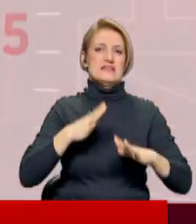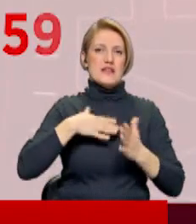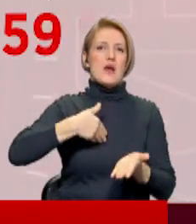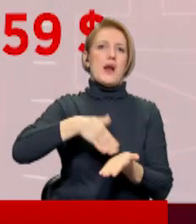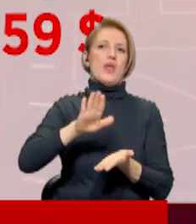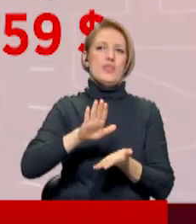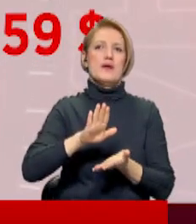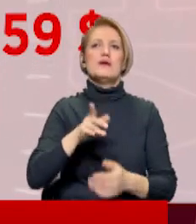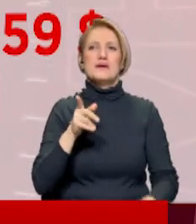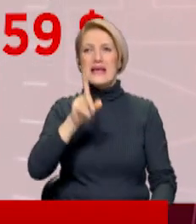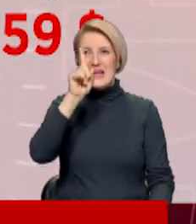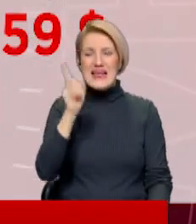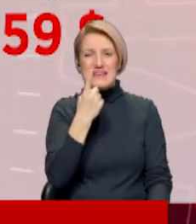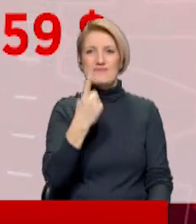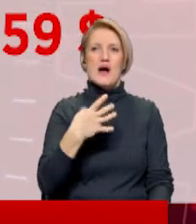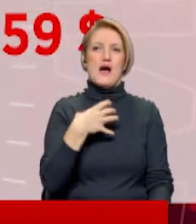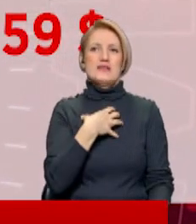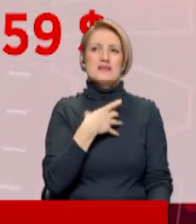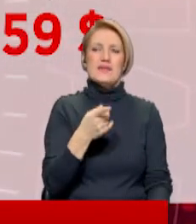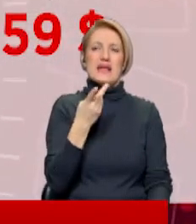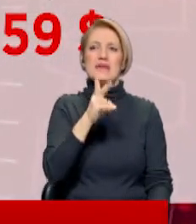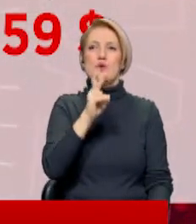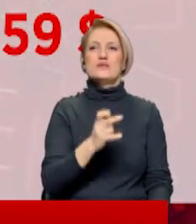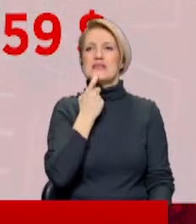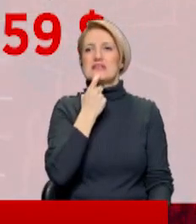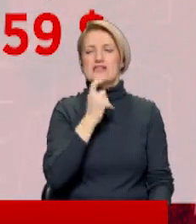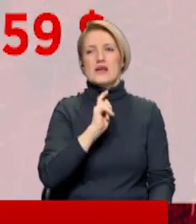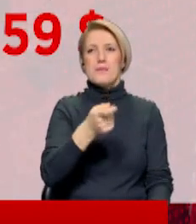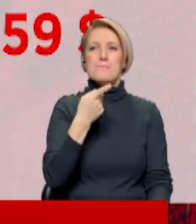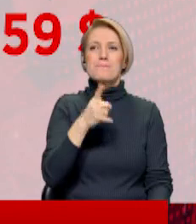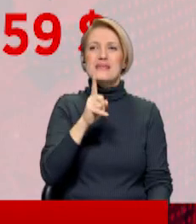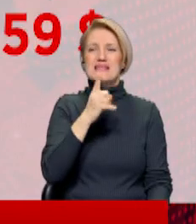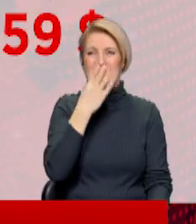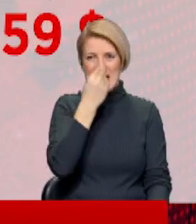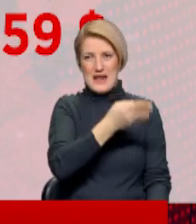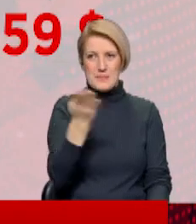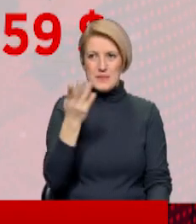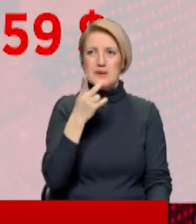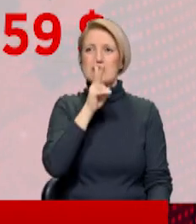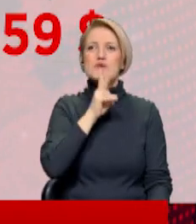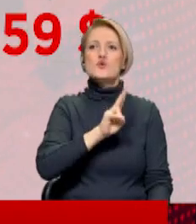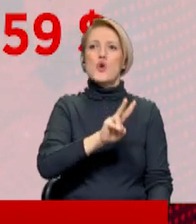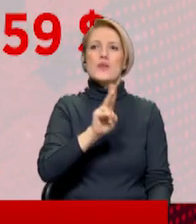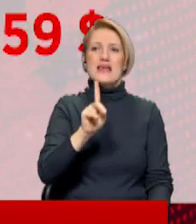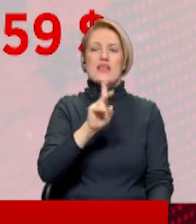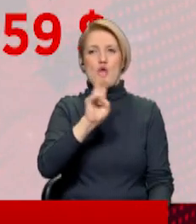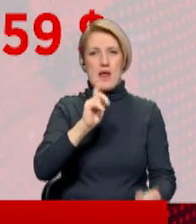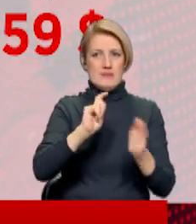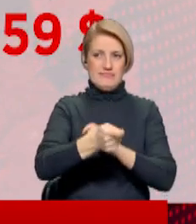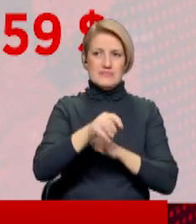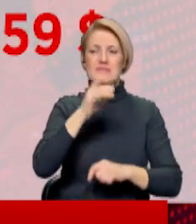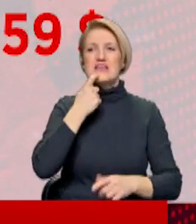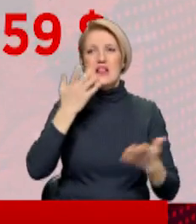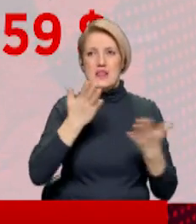bayram ikramiyesi ilk kez Haziran 2018'de yatırıldı. 1000 liralık ikramiye 212 dolara denk geliyordu.